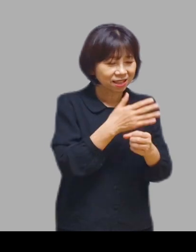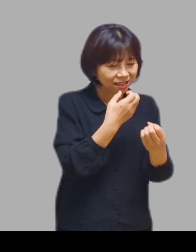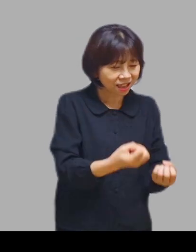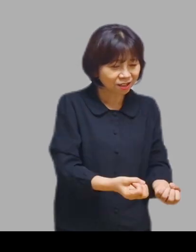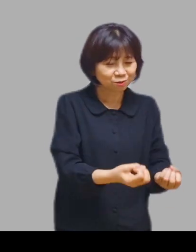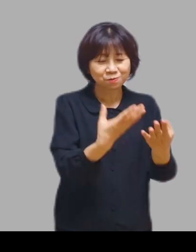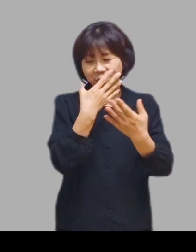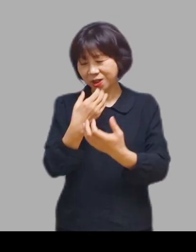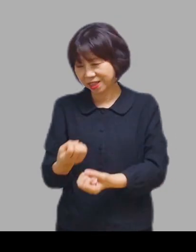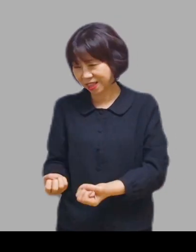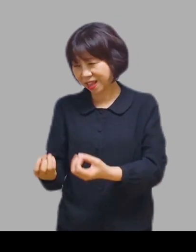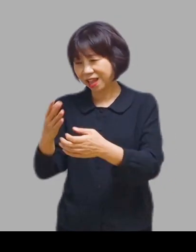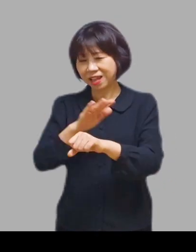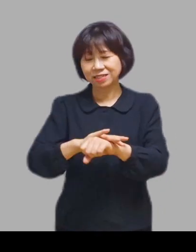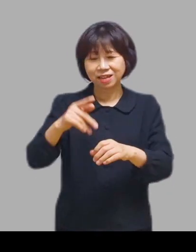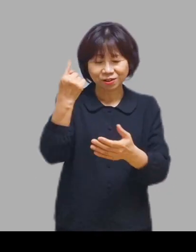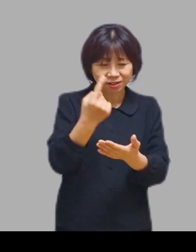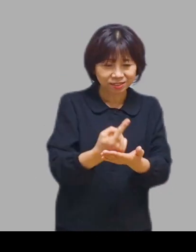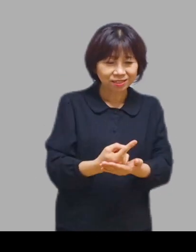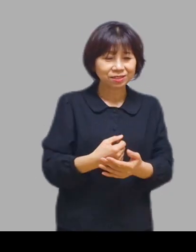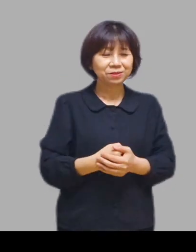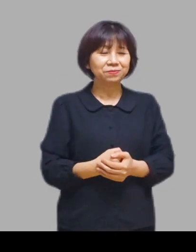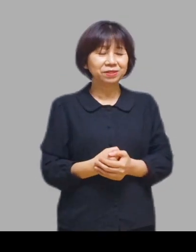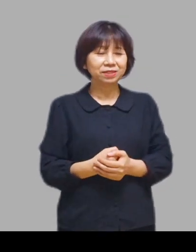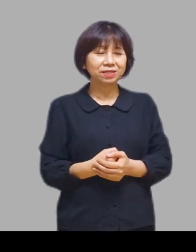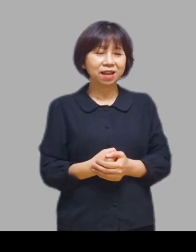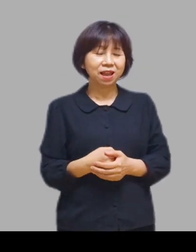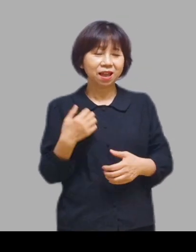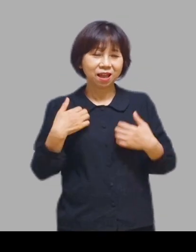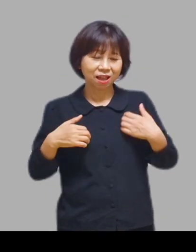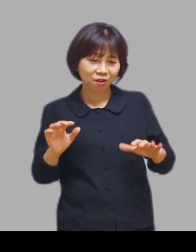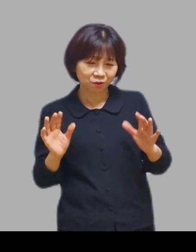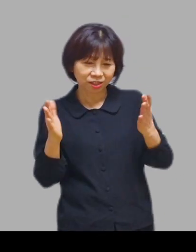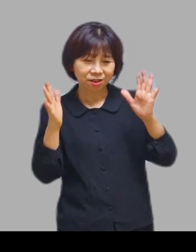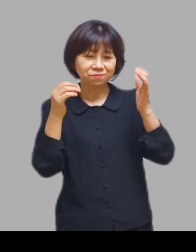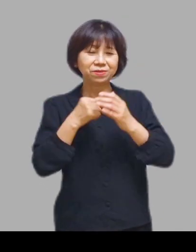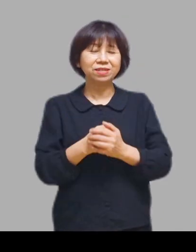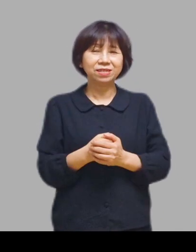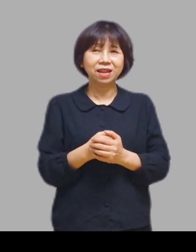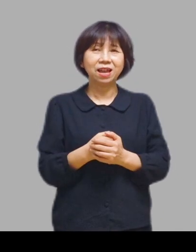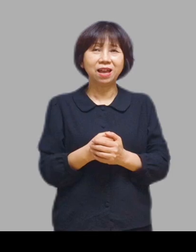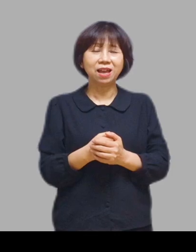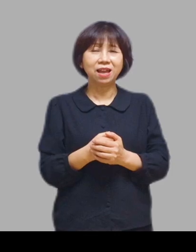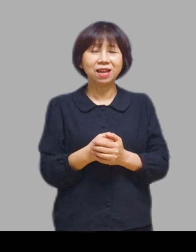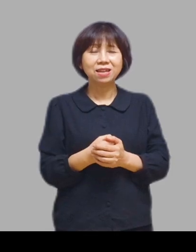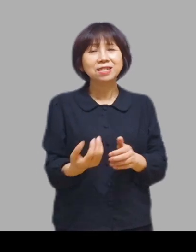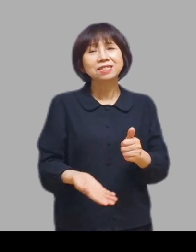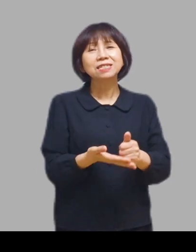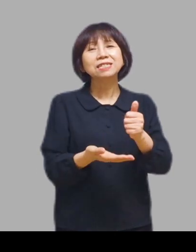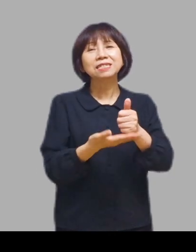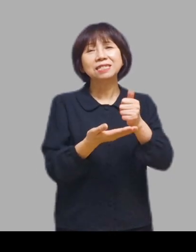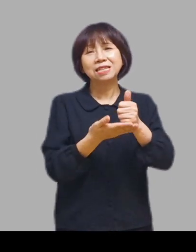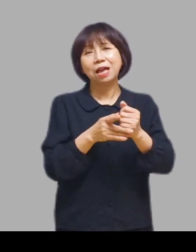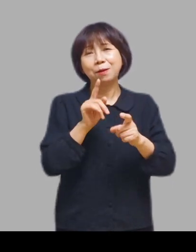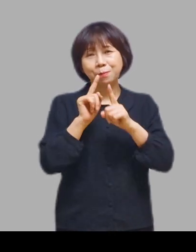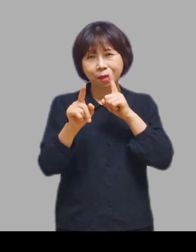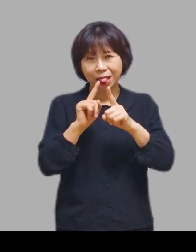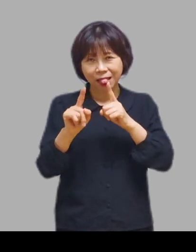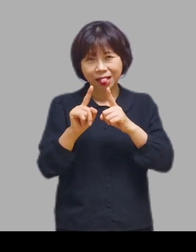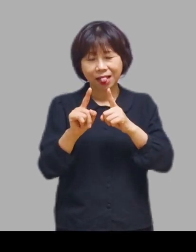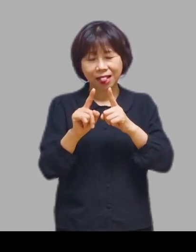축복한다고 고맙다고 잘 오셨다고 응원한다고 격려한다고 여러분이 사용하실 수 있는 칭찬의 최고의 말을